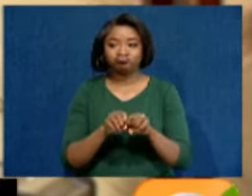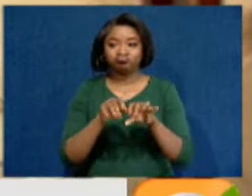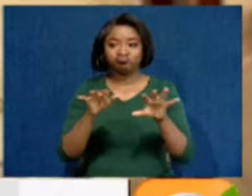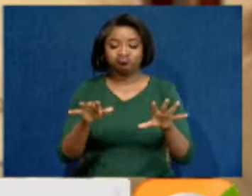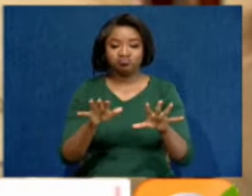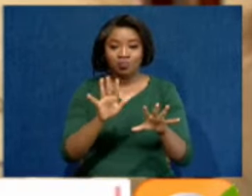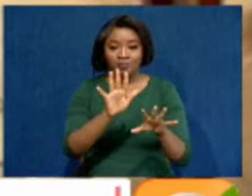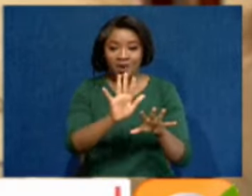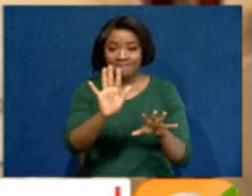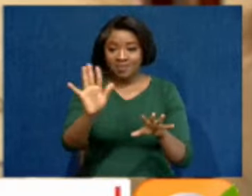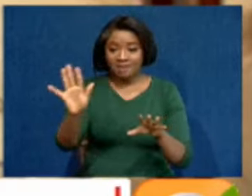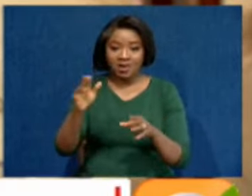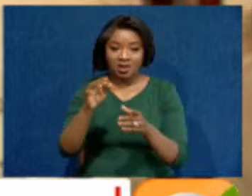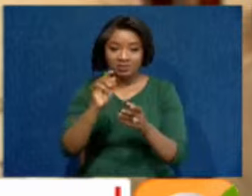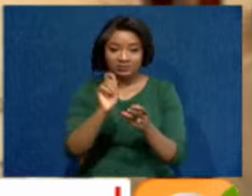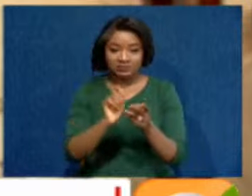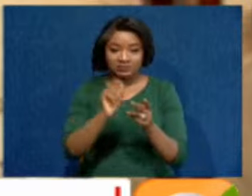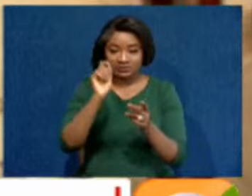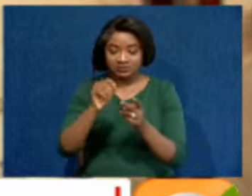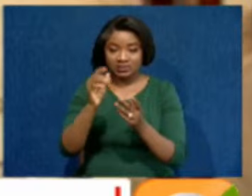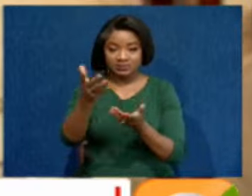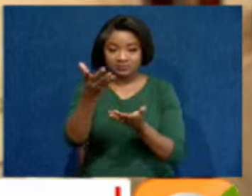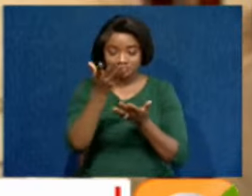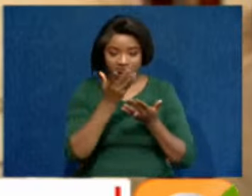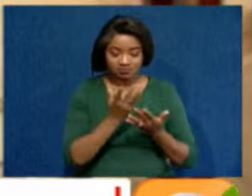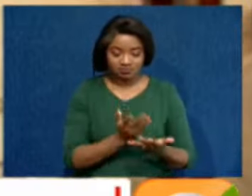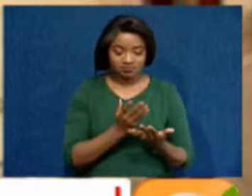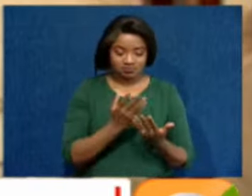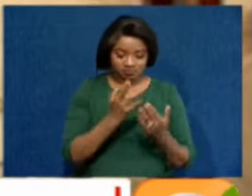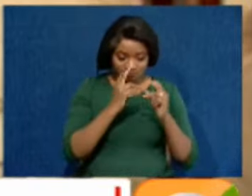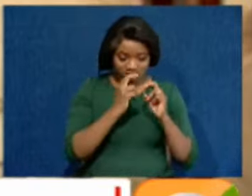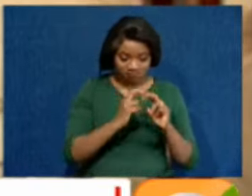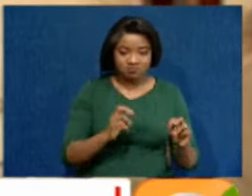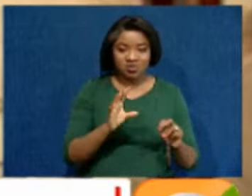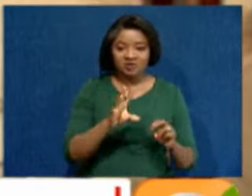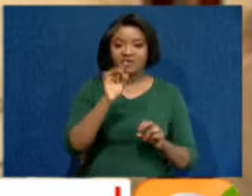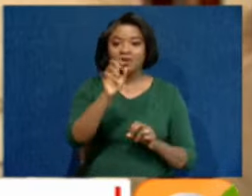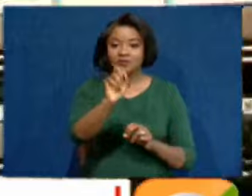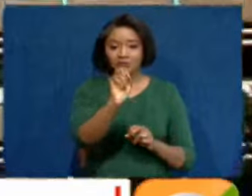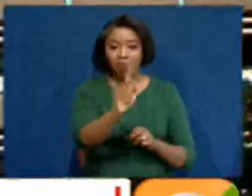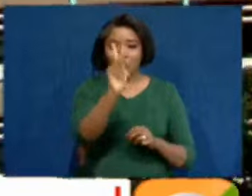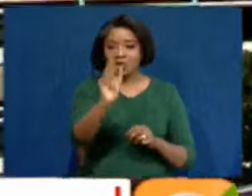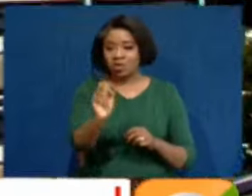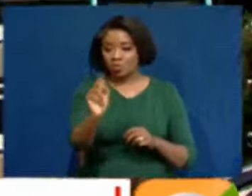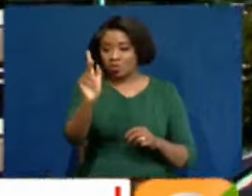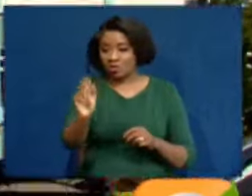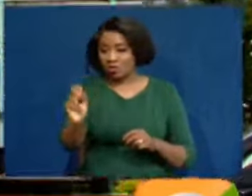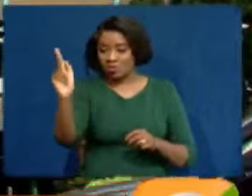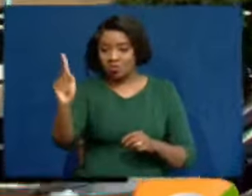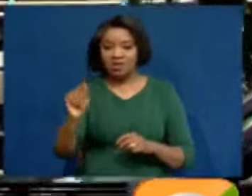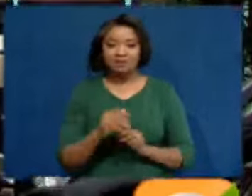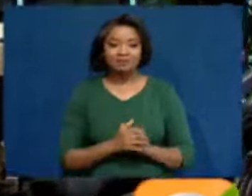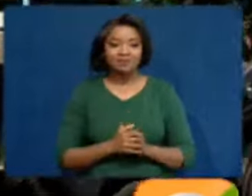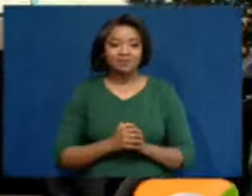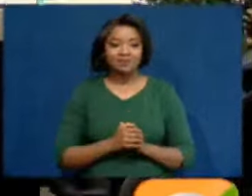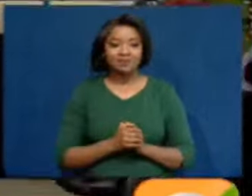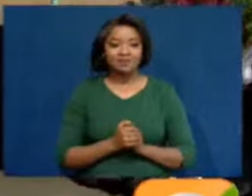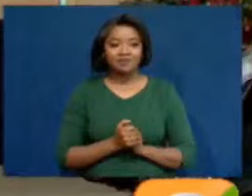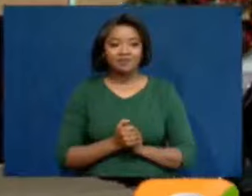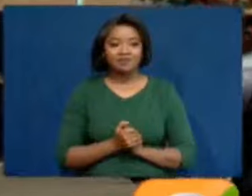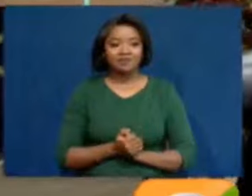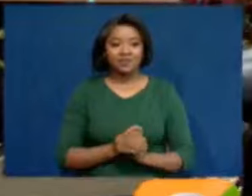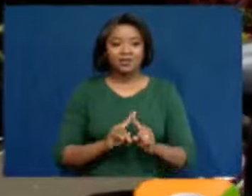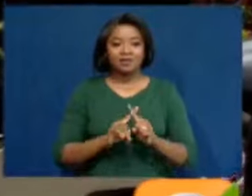Their assessments were taken and really everything was okay, turned negative. Wizara ya Afya ikisema kuwa kumekuwa na